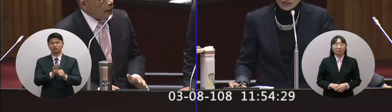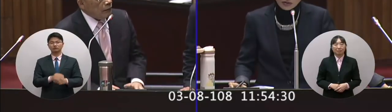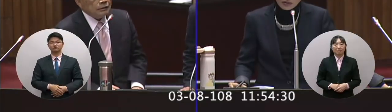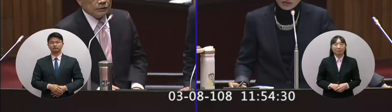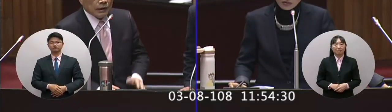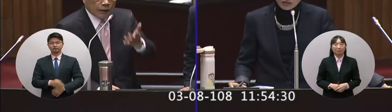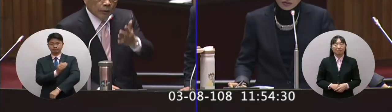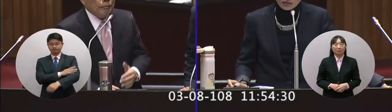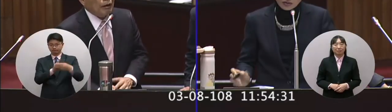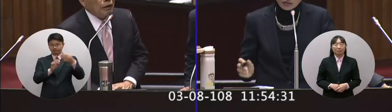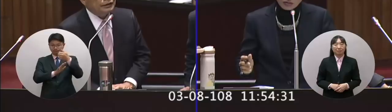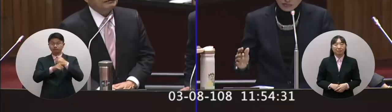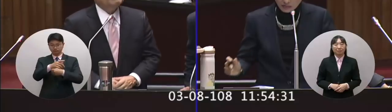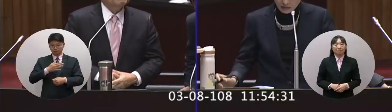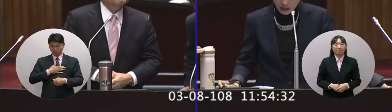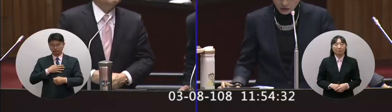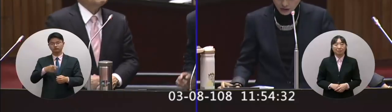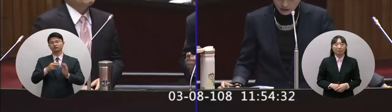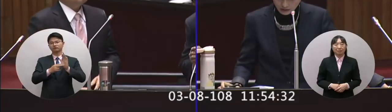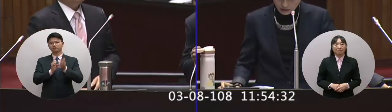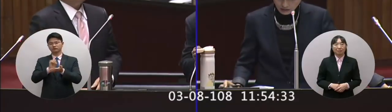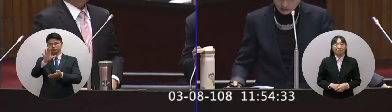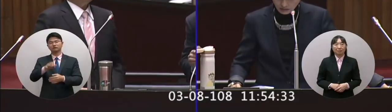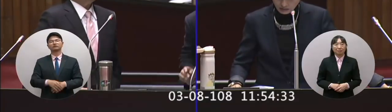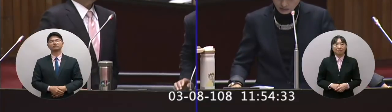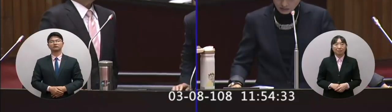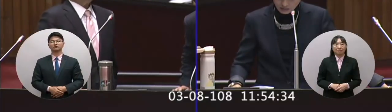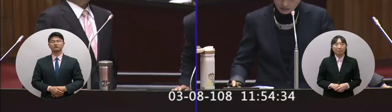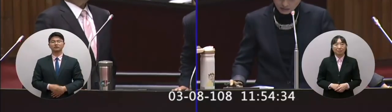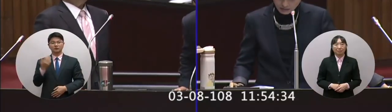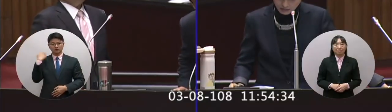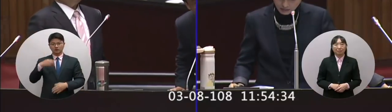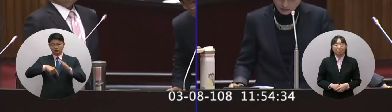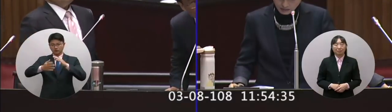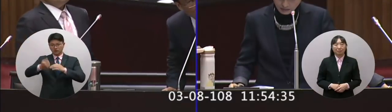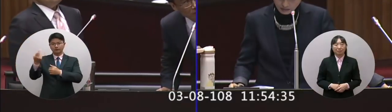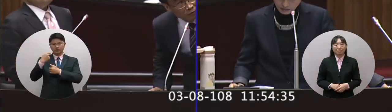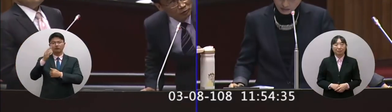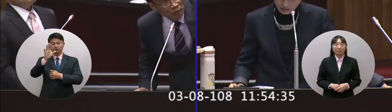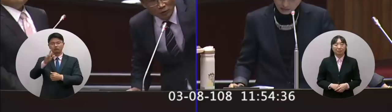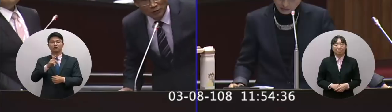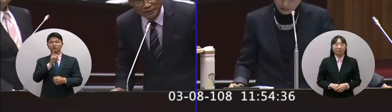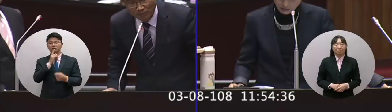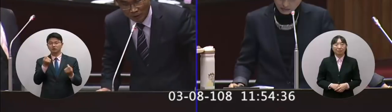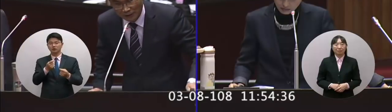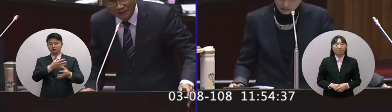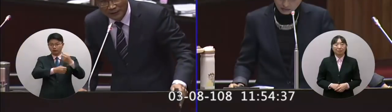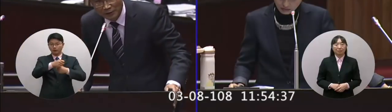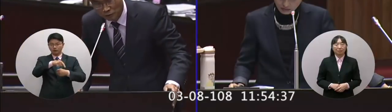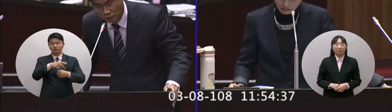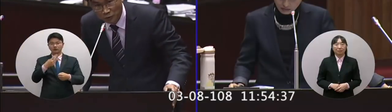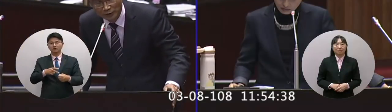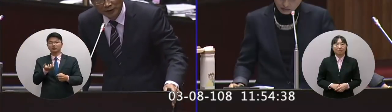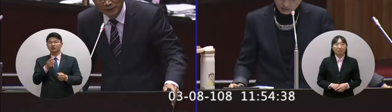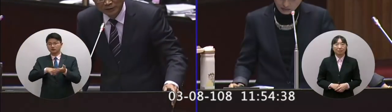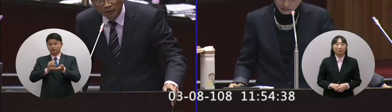陈主委比较知道，给委员报告一下。 其实院长在之前就有指示，除了弱农以外，如同委员简报档